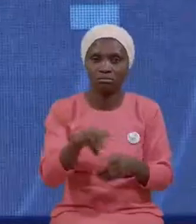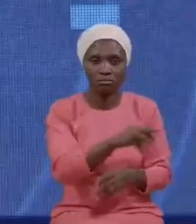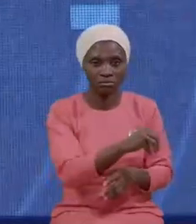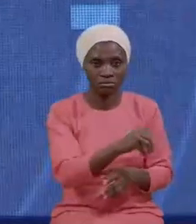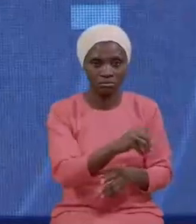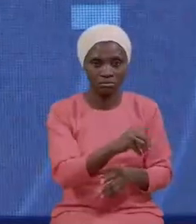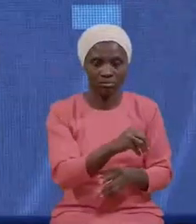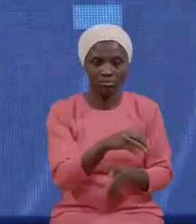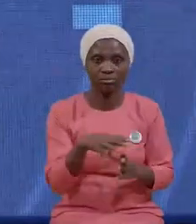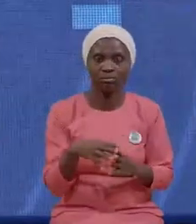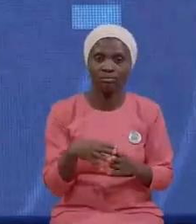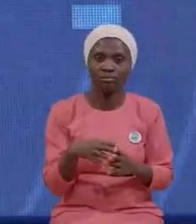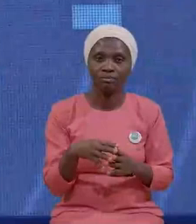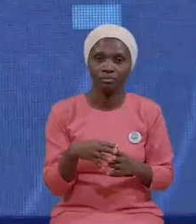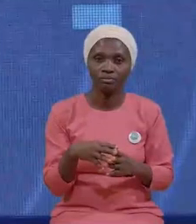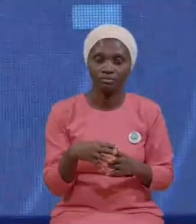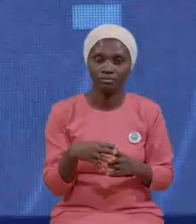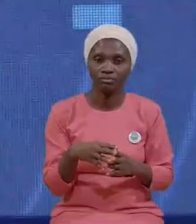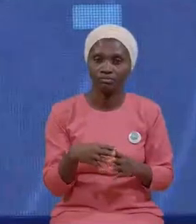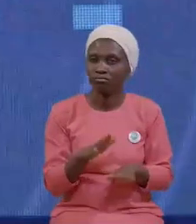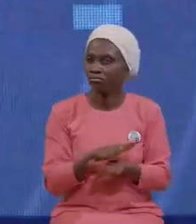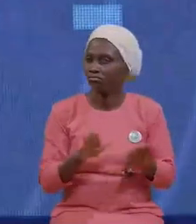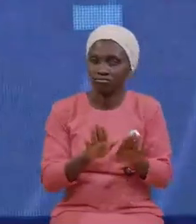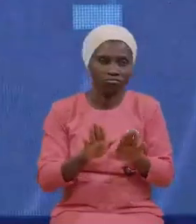ne craignez point,